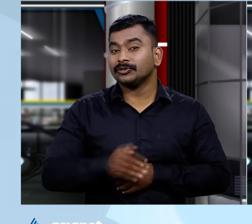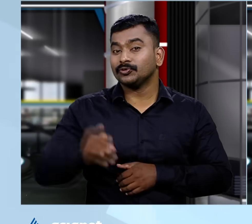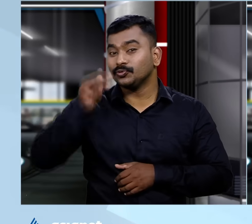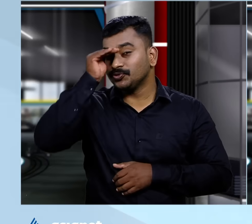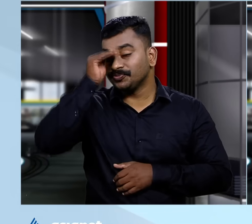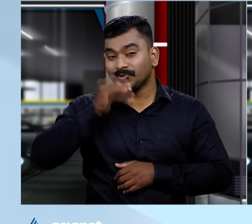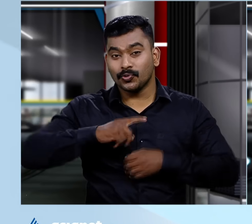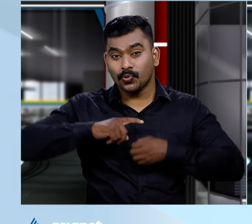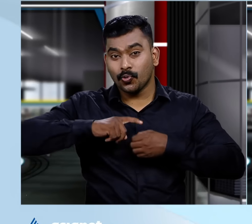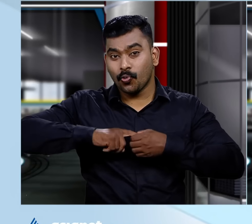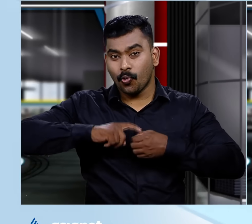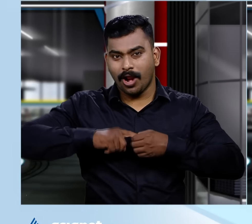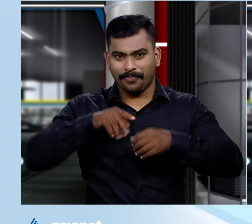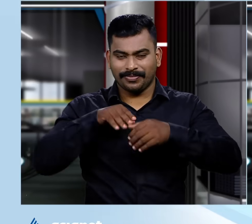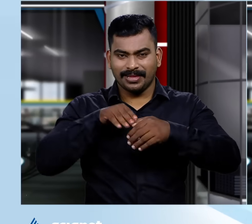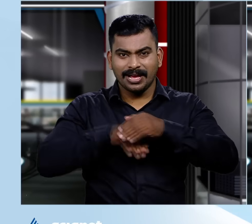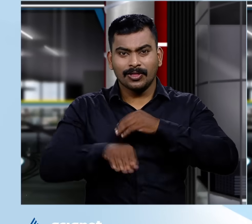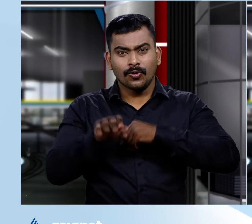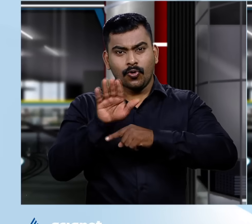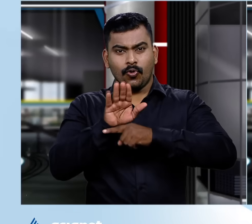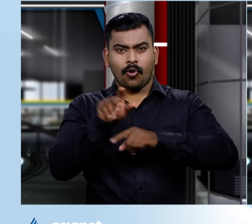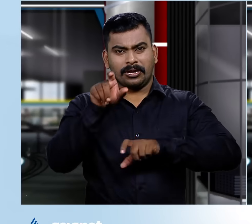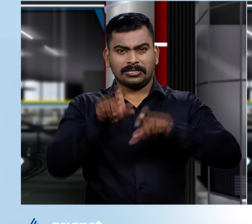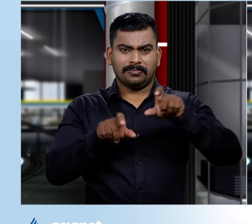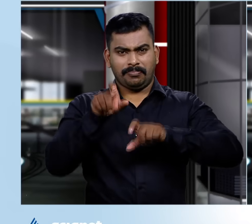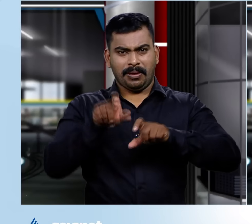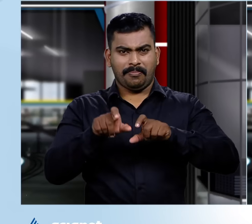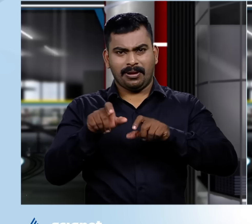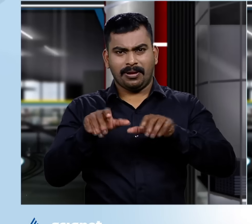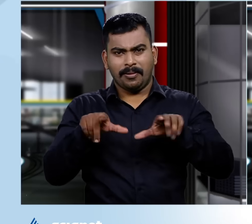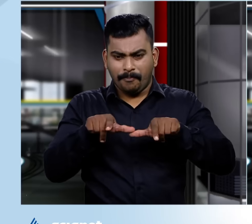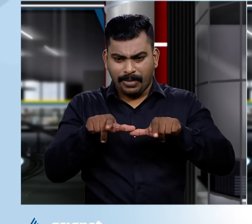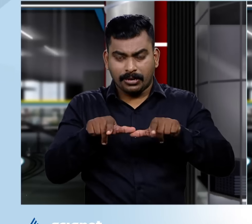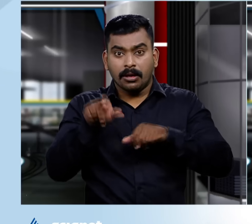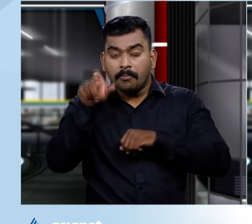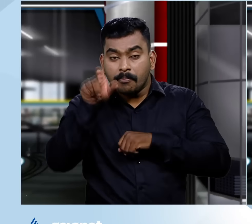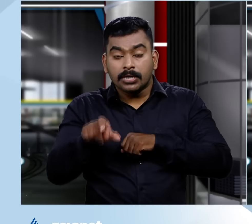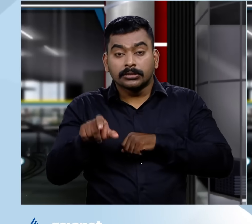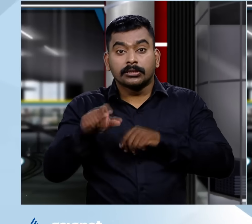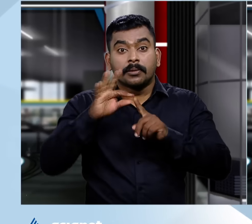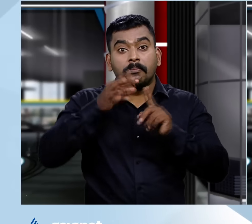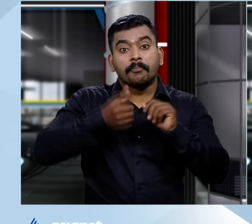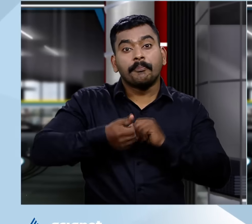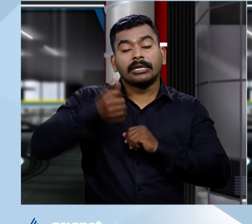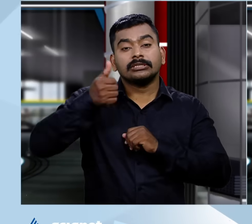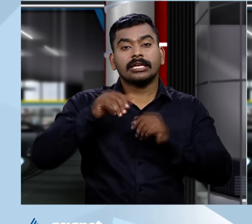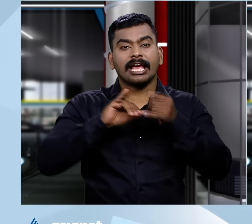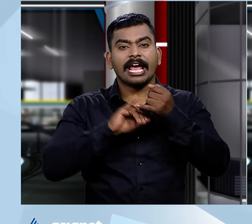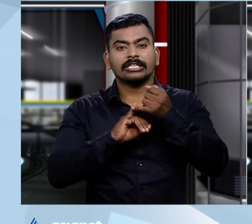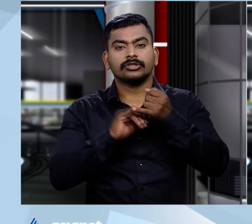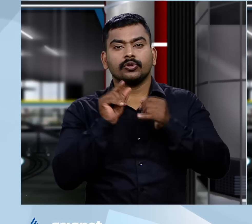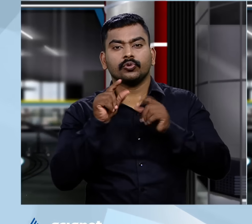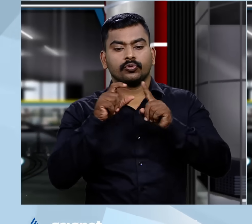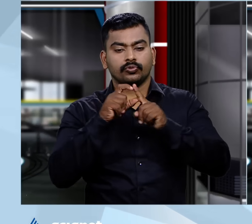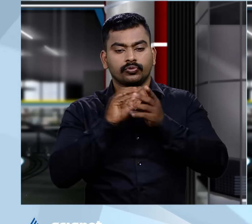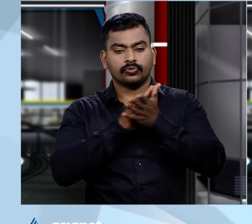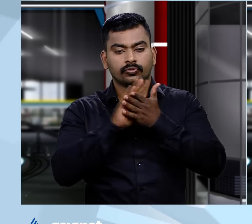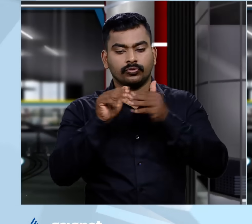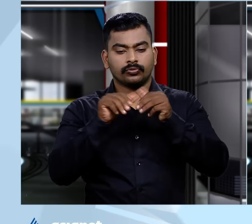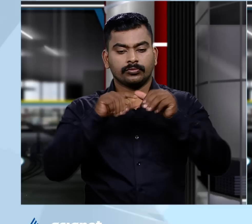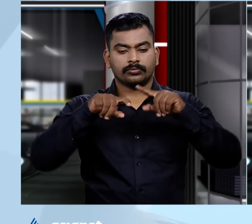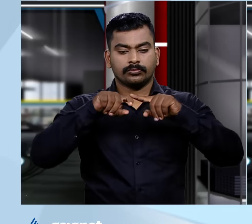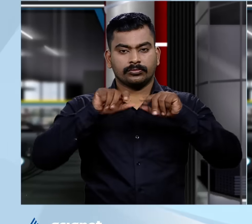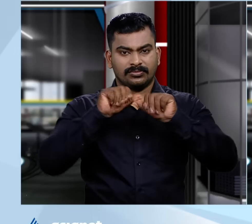കൊല്ലത്ത് കോൺഗ്രസ് പ്രവർത്തക കൺവെൻഷനിൽ ക്ഷുഭിതനായി KPCC പ്രസിഡന്റ് കെ സുധാകരൻ. നേതാക്കൾ പ്രസംഗിച്ച് തീരുന്നതിനു മുൻപ് ആളുകൾ